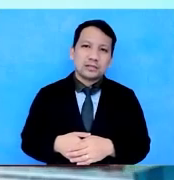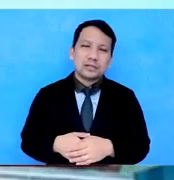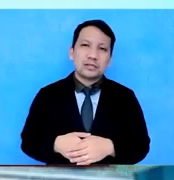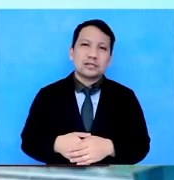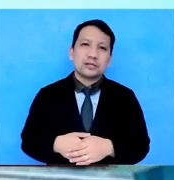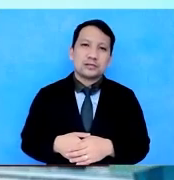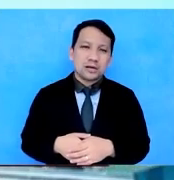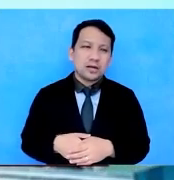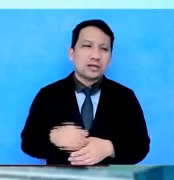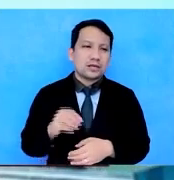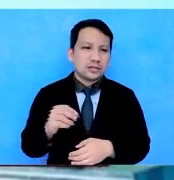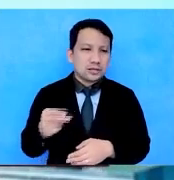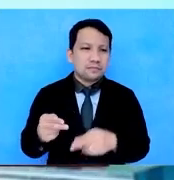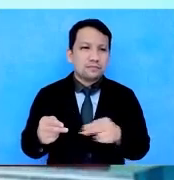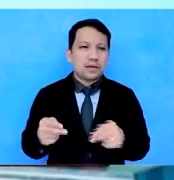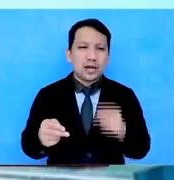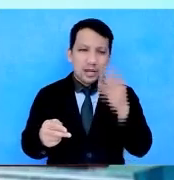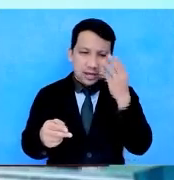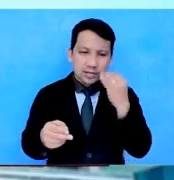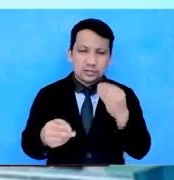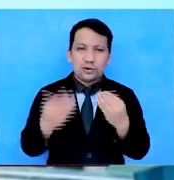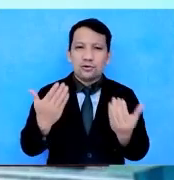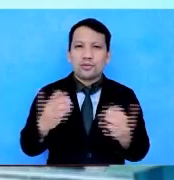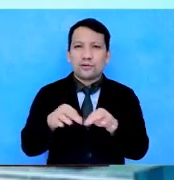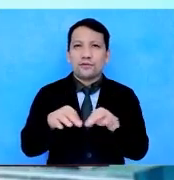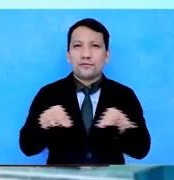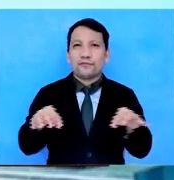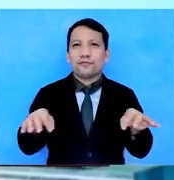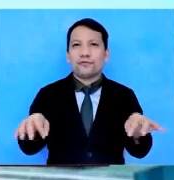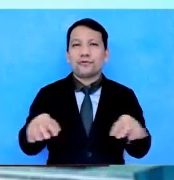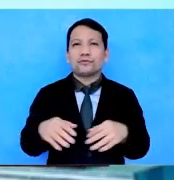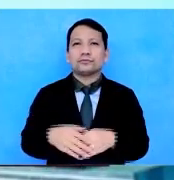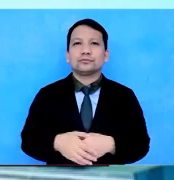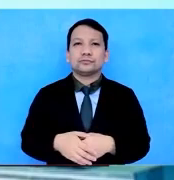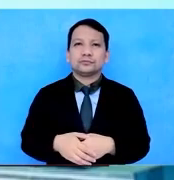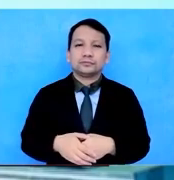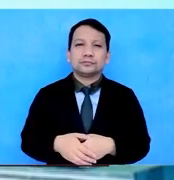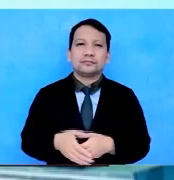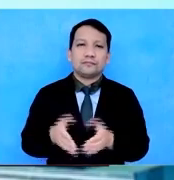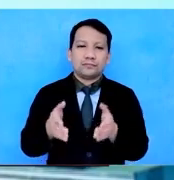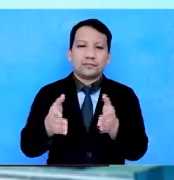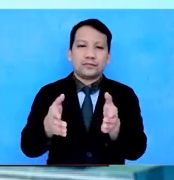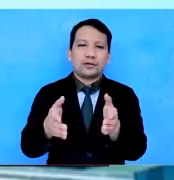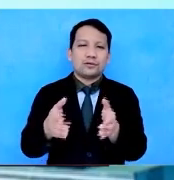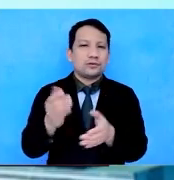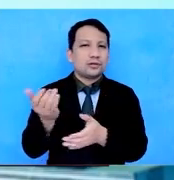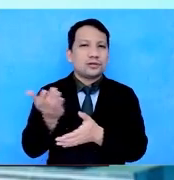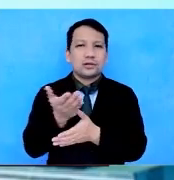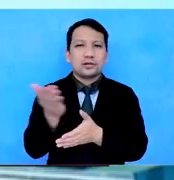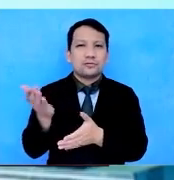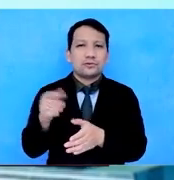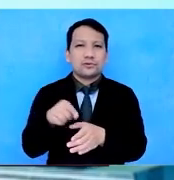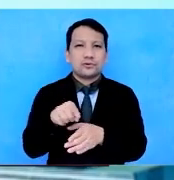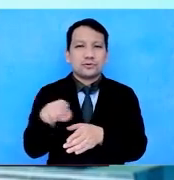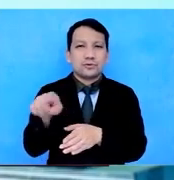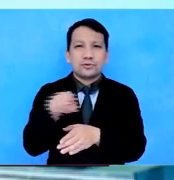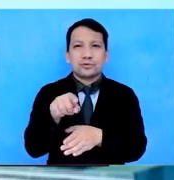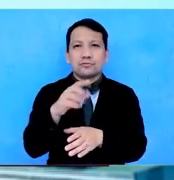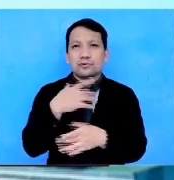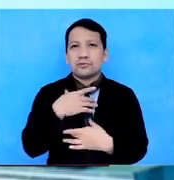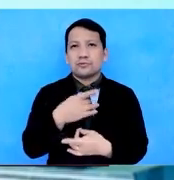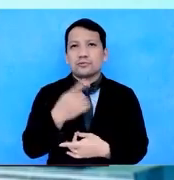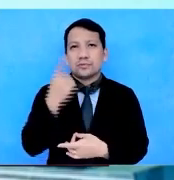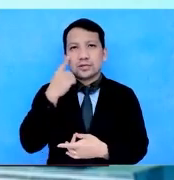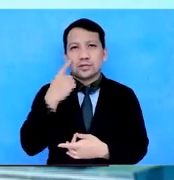Oh, when I can't keep my eyes on the road, knowing that she's inches from